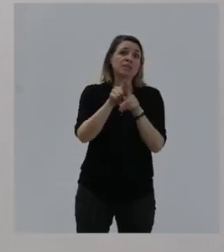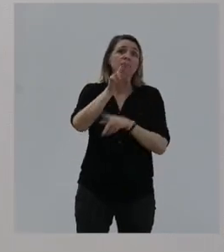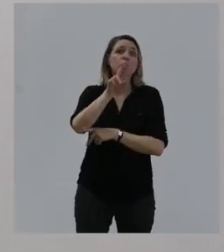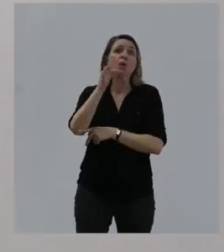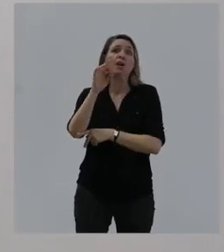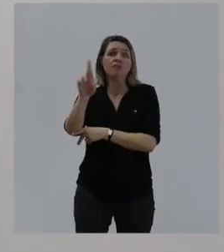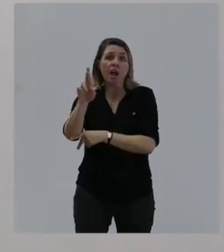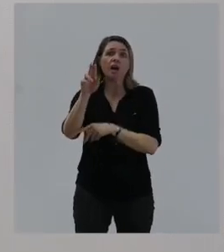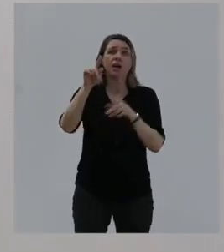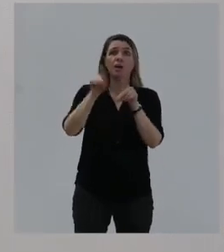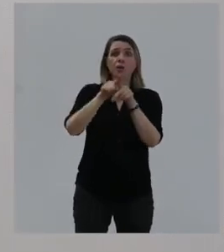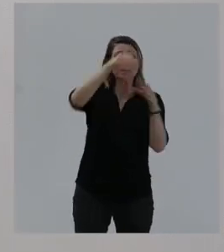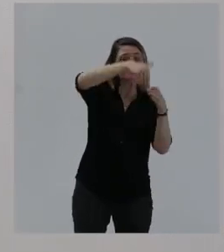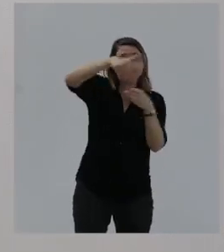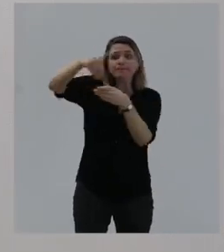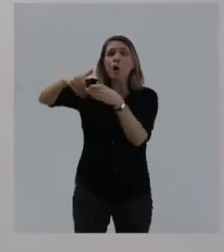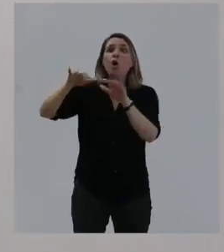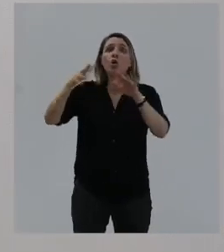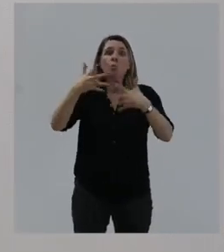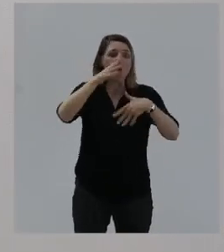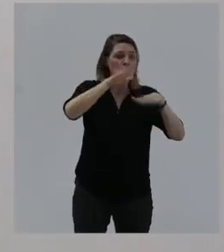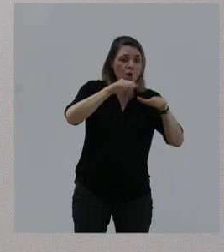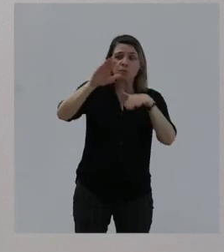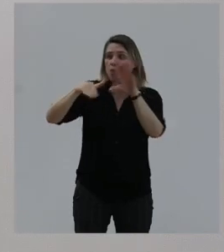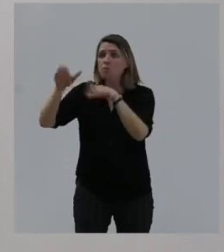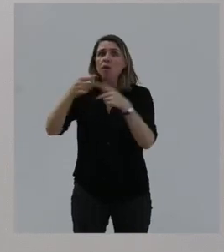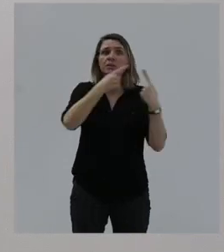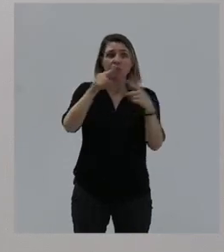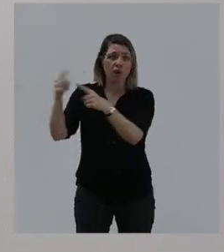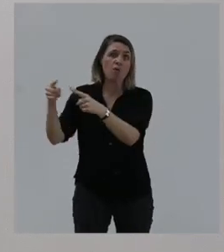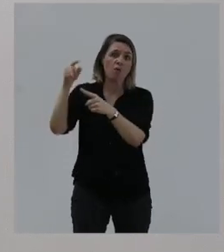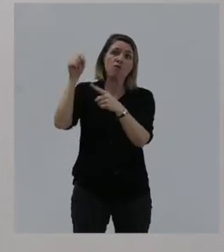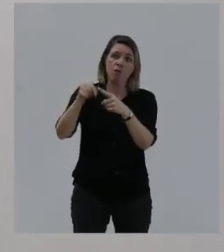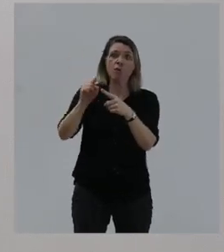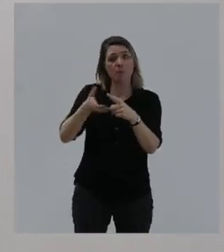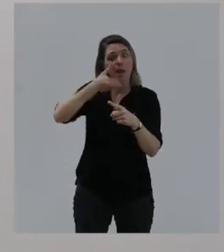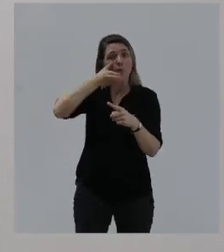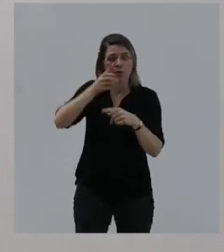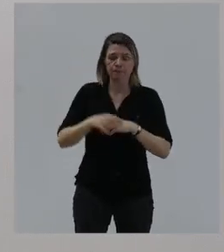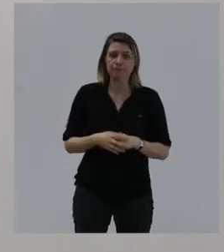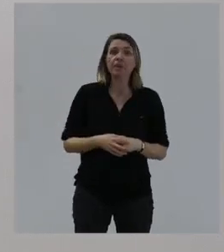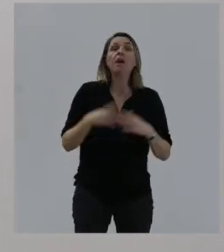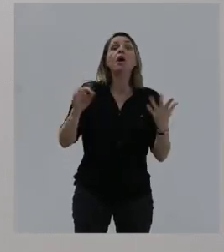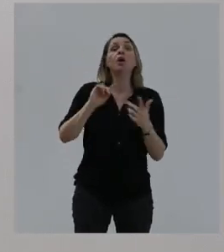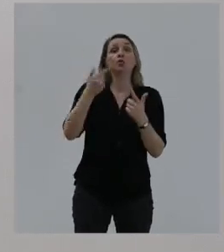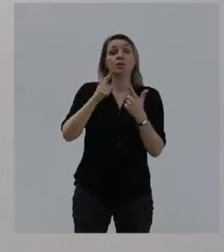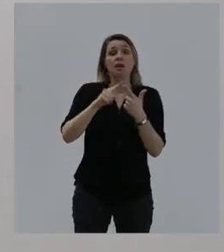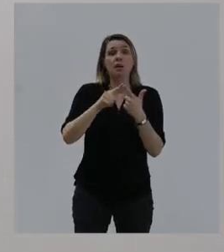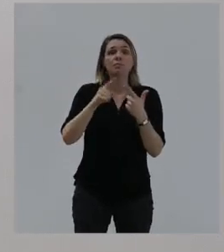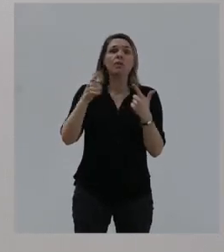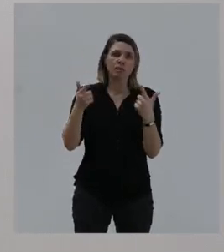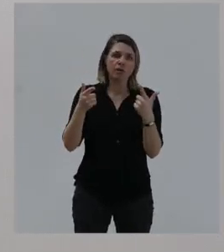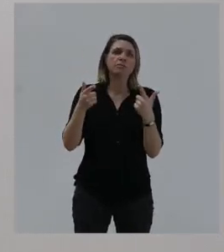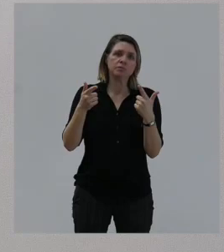les composantes, leurs différents modes de fonctionnement. Il faut en tenir compte dans la composante. Ça, c'est un premier élément. Un deuxième élément, à côté de